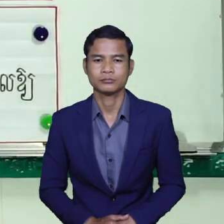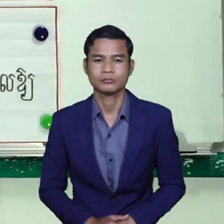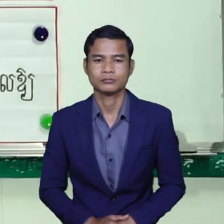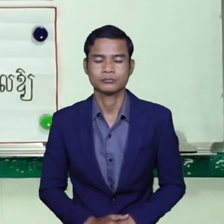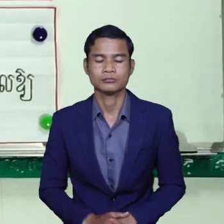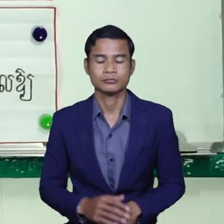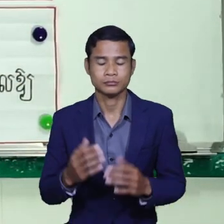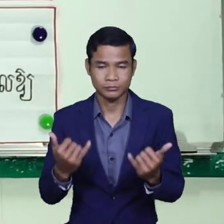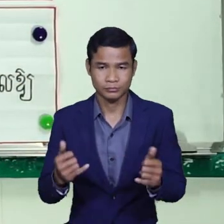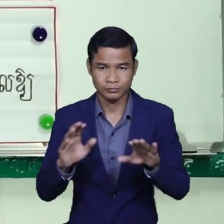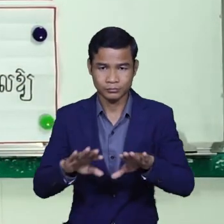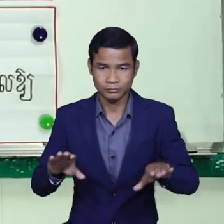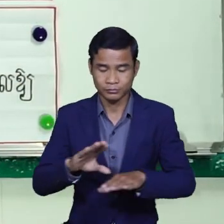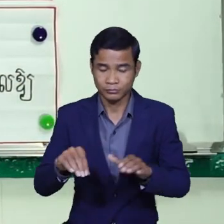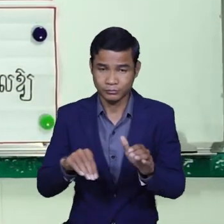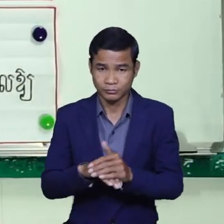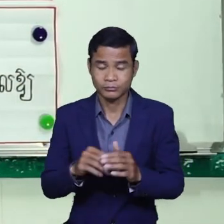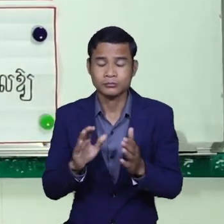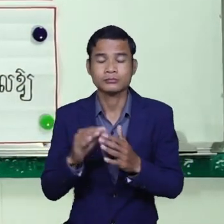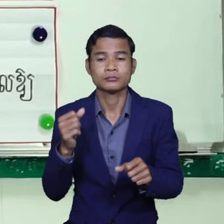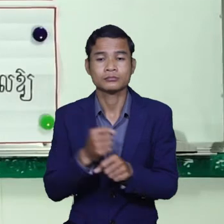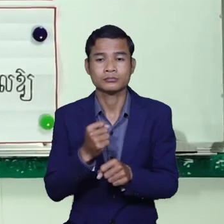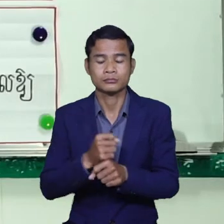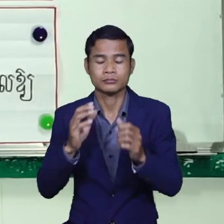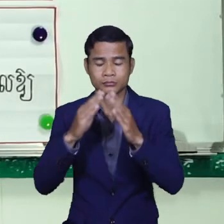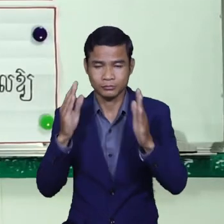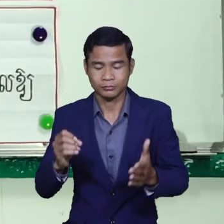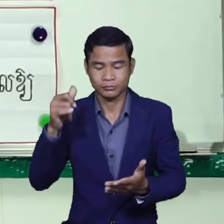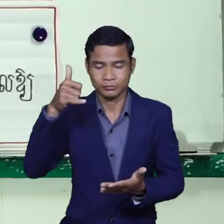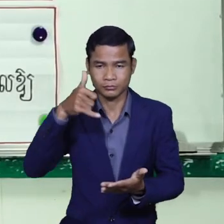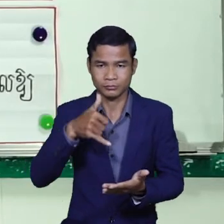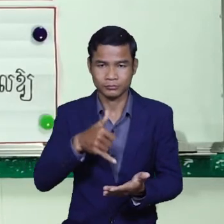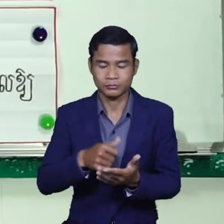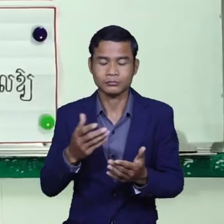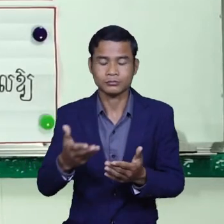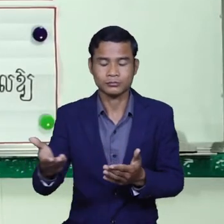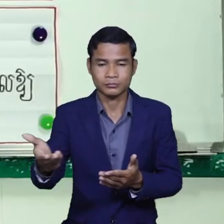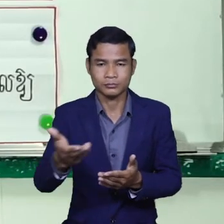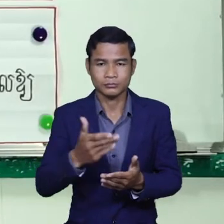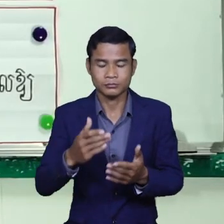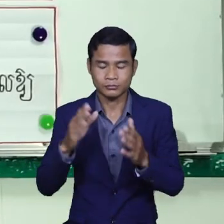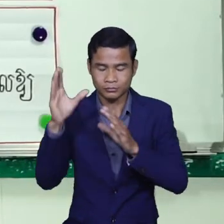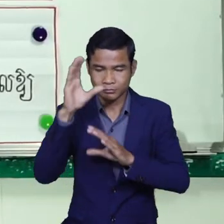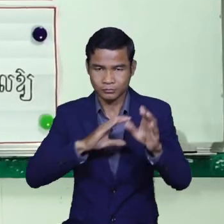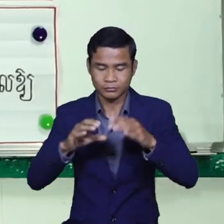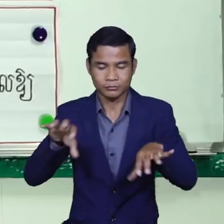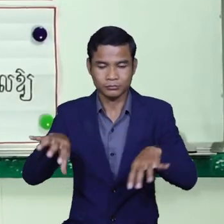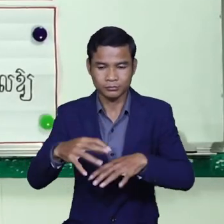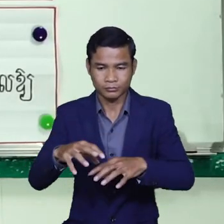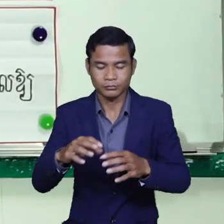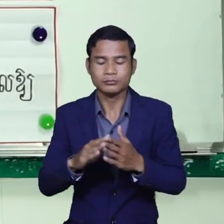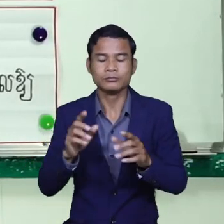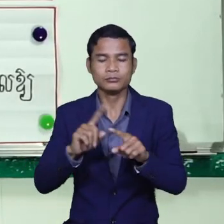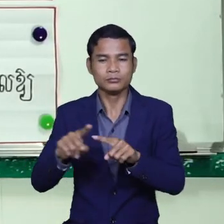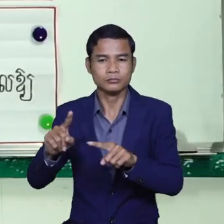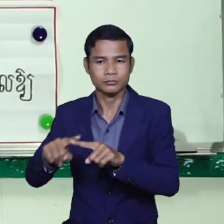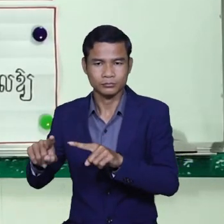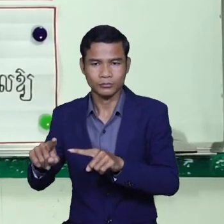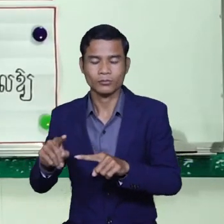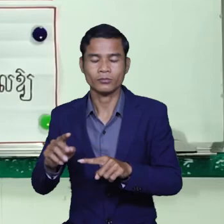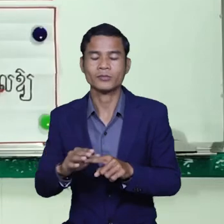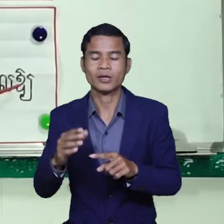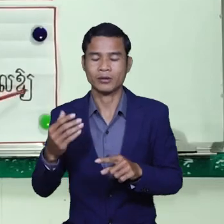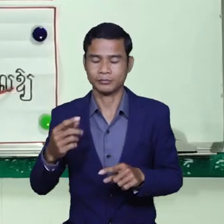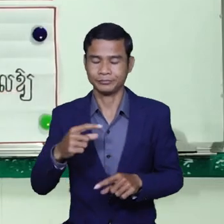chà tỏ lời con tỏ ác nế chà xâm lập cách cáp tiền này thằng ngày nế chà cho con rốt sạ căm phiệp xanh xanh